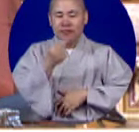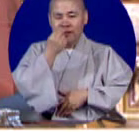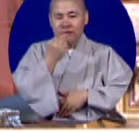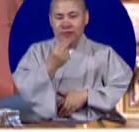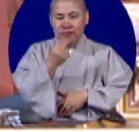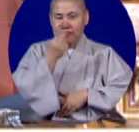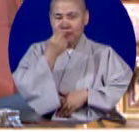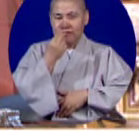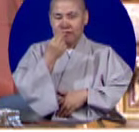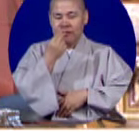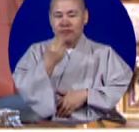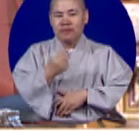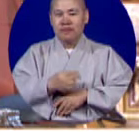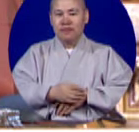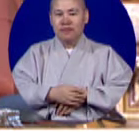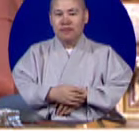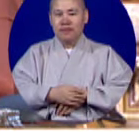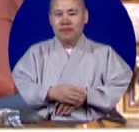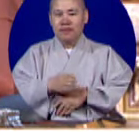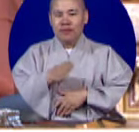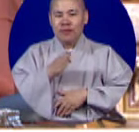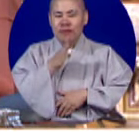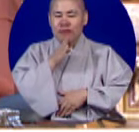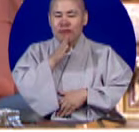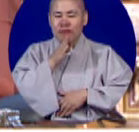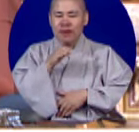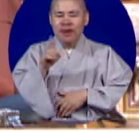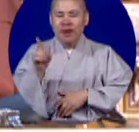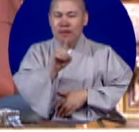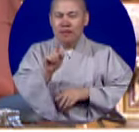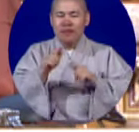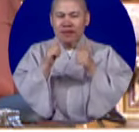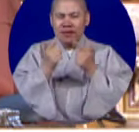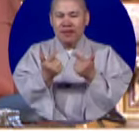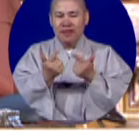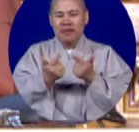수명은요, 진짜 그게 아주 아무것도 아닙니다.